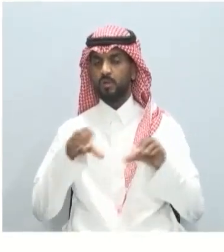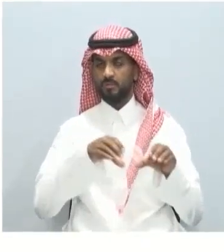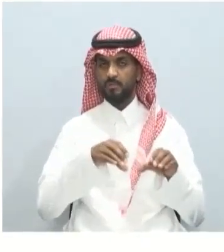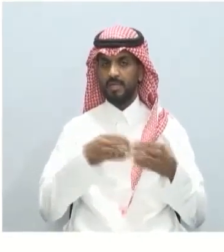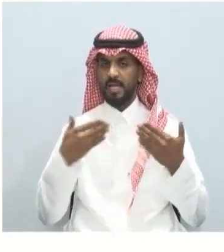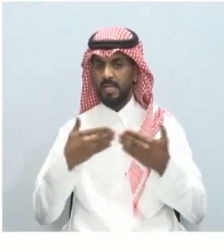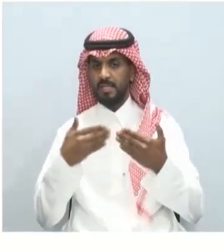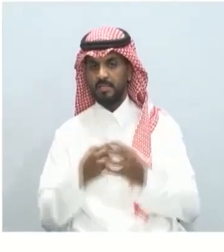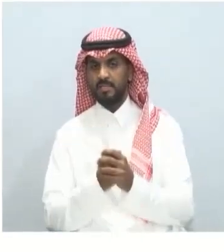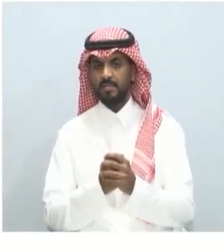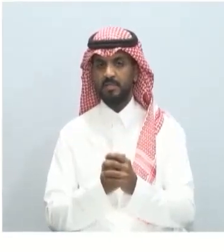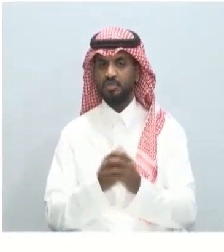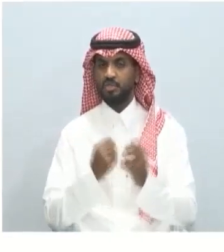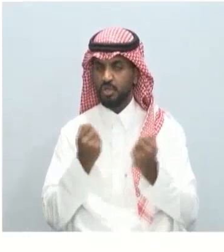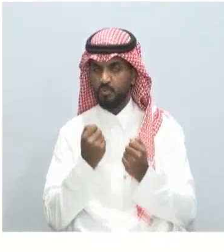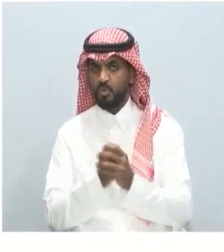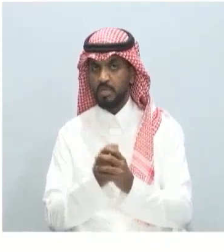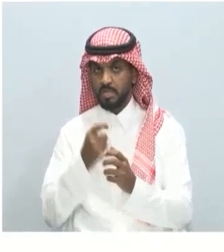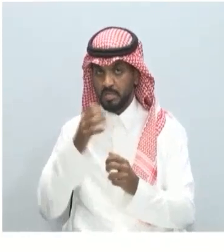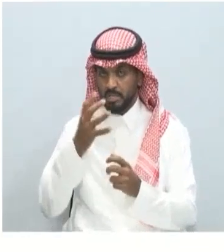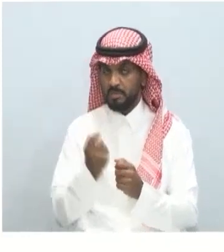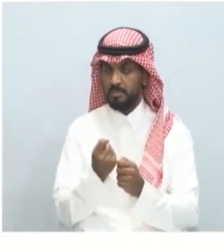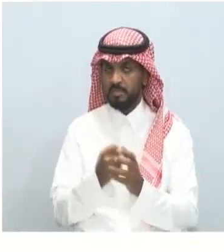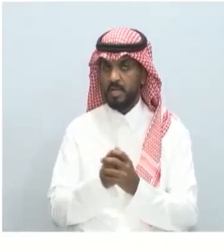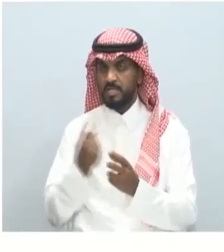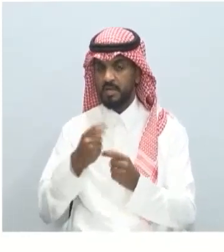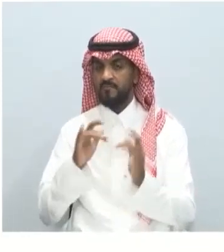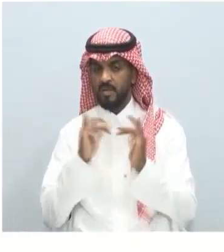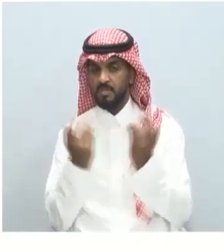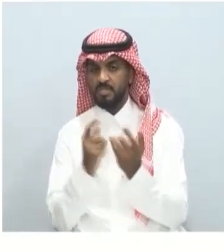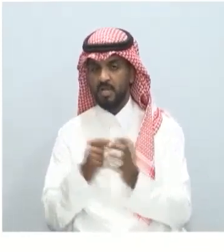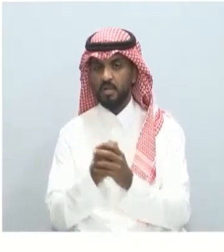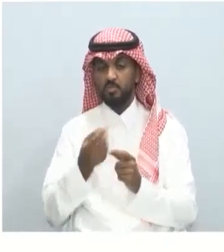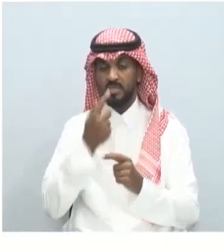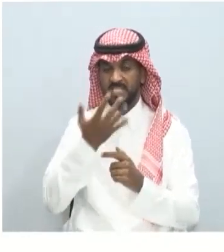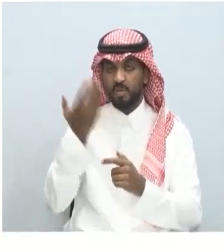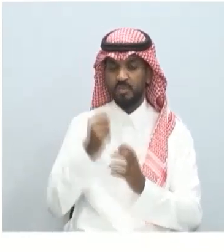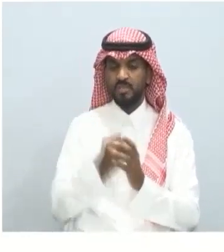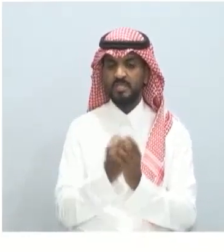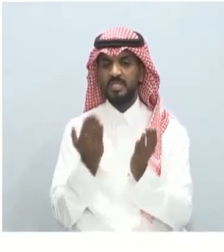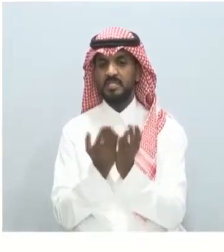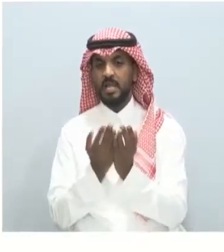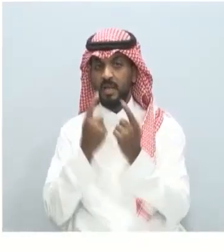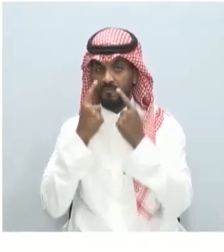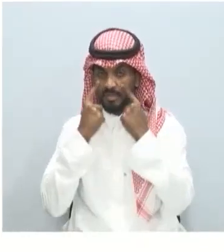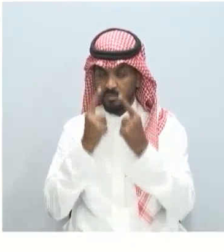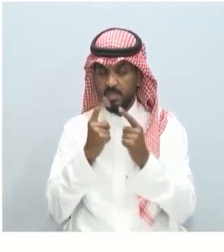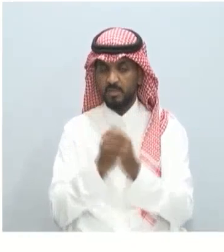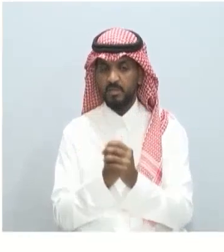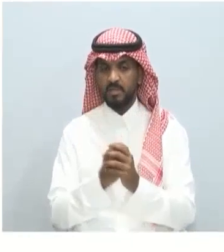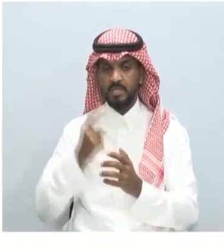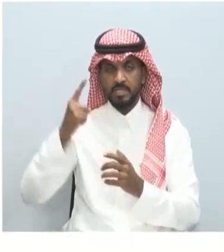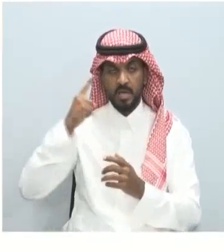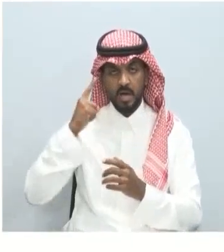عن احد الذين جربوا قيمه الاصغاء في المجالس قوله تعلمت منذ سنوات درسا لفت انتباهي الى